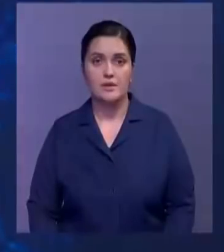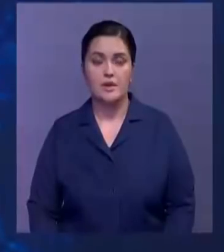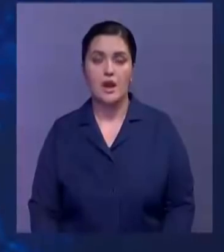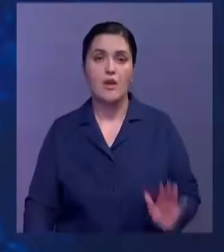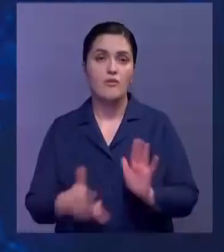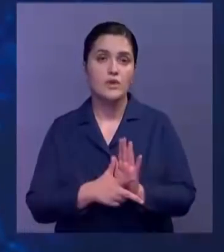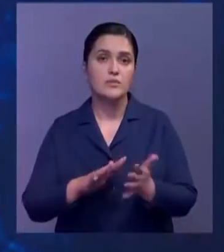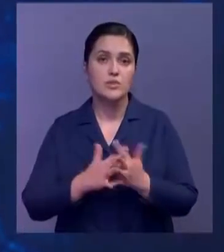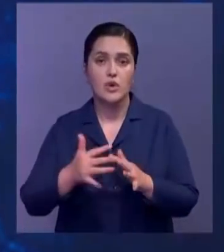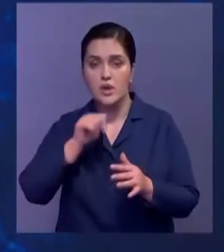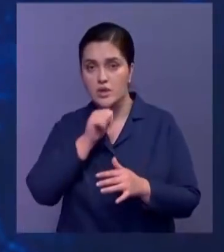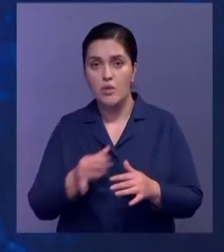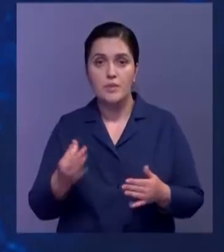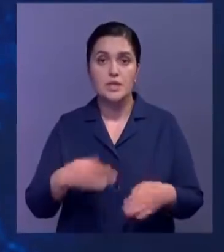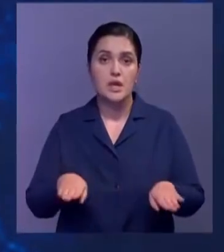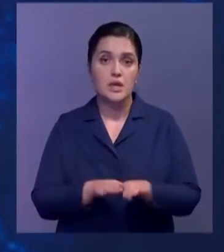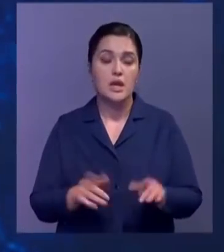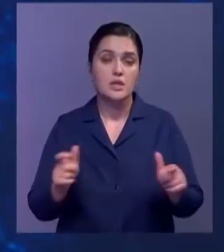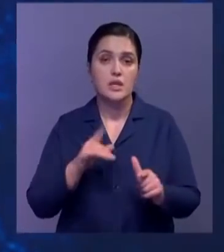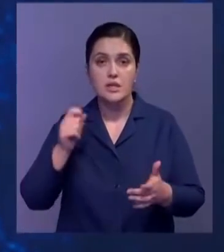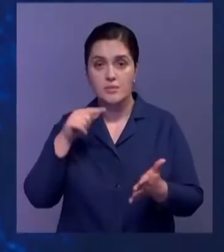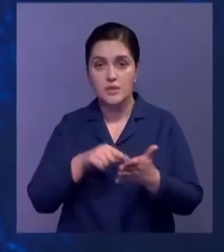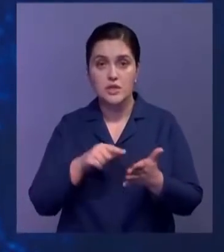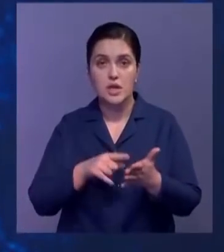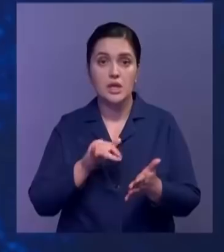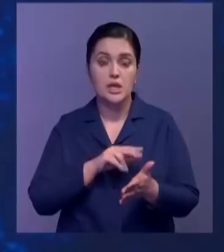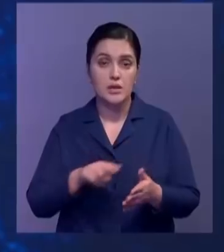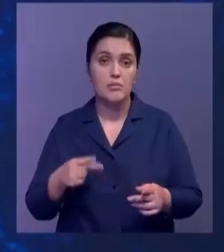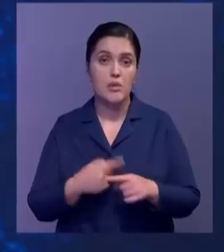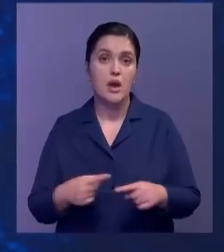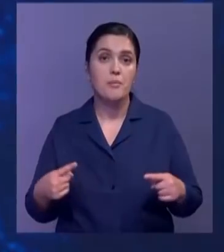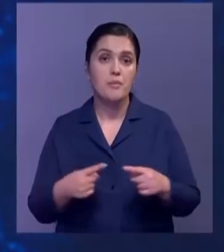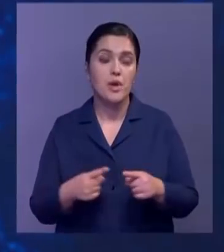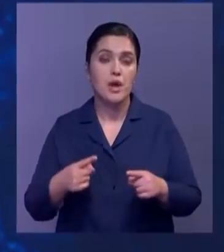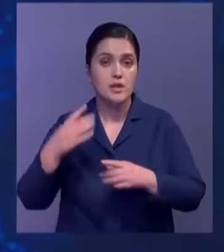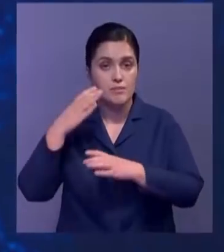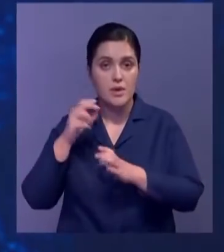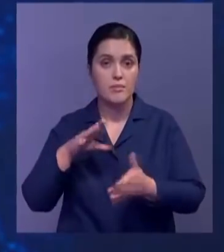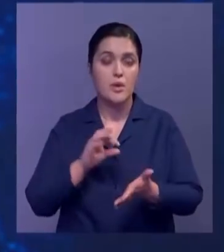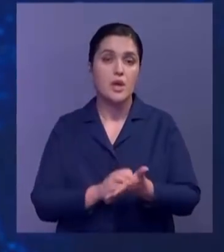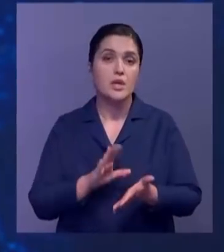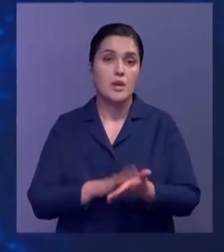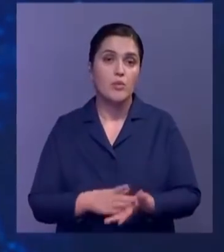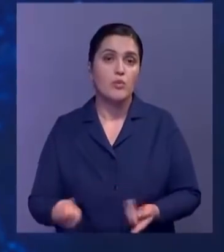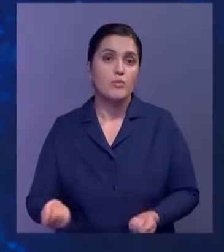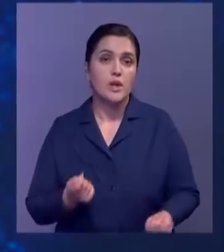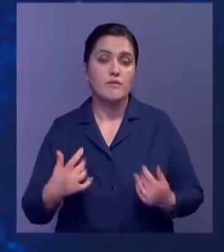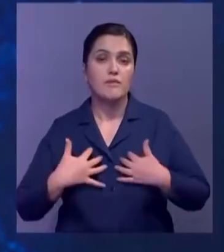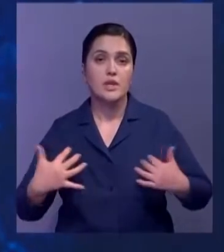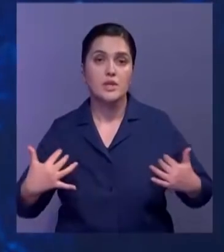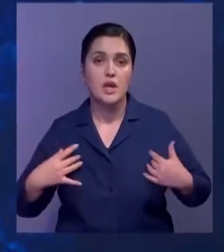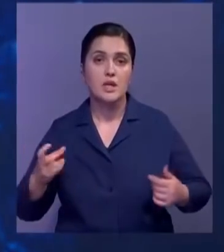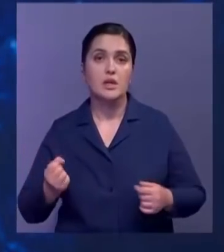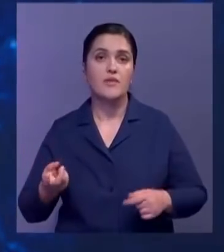Уже 8 сел Кустанайской области закрыты на карантин из-за птичьего гриппа. Диагноз подтверждают результаты экспертизы. По данным регионального